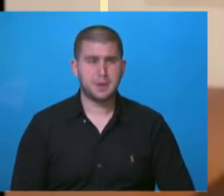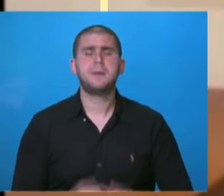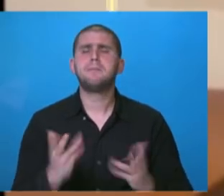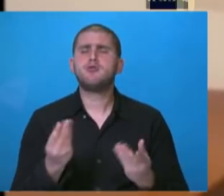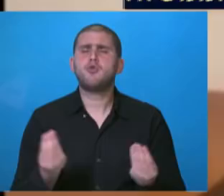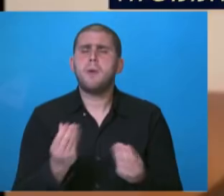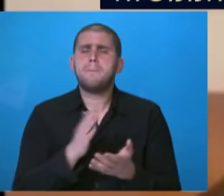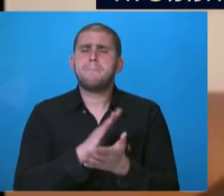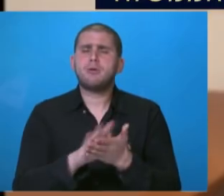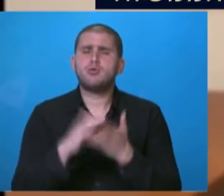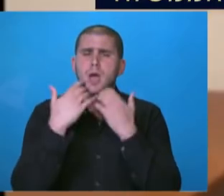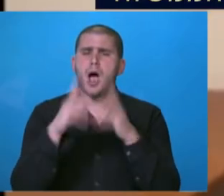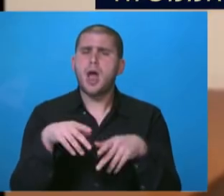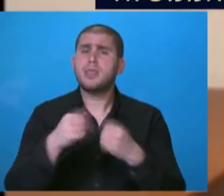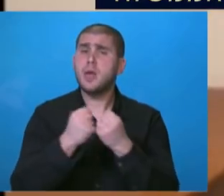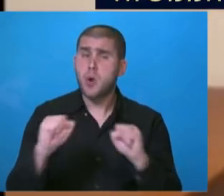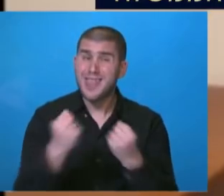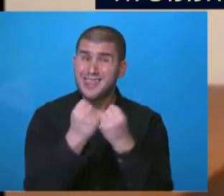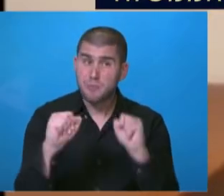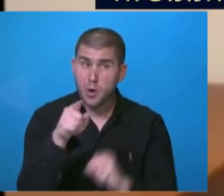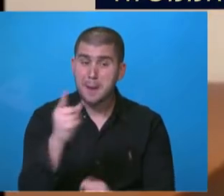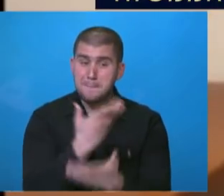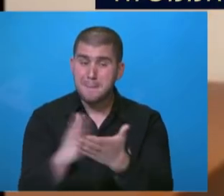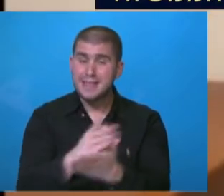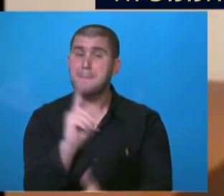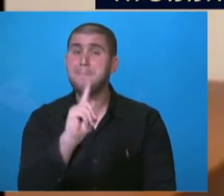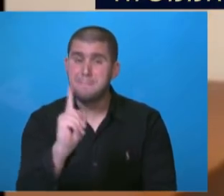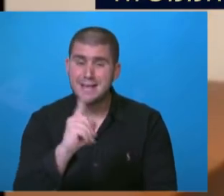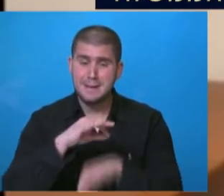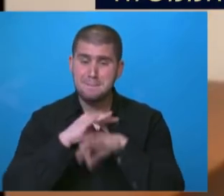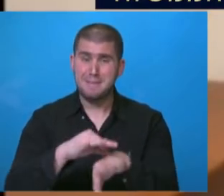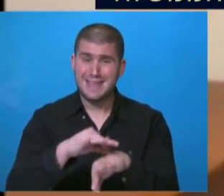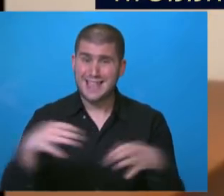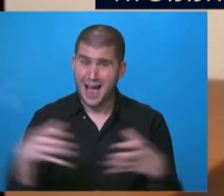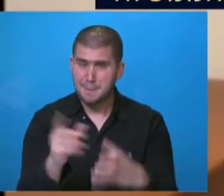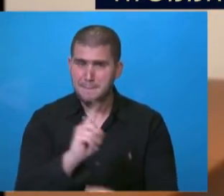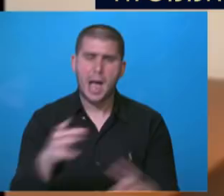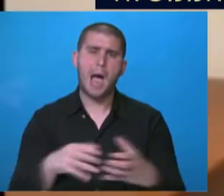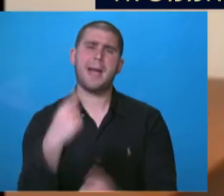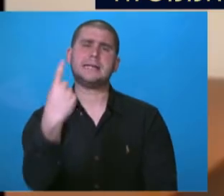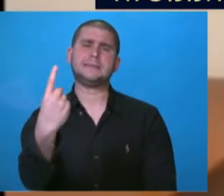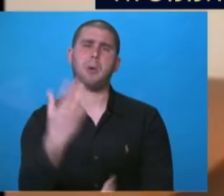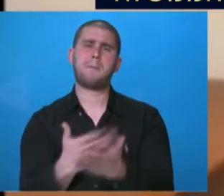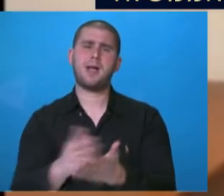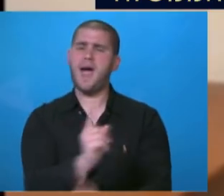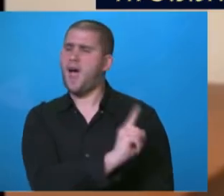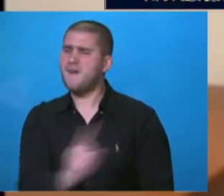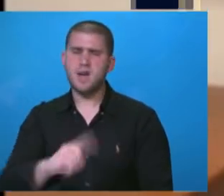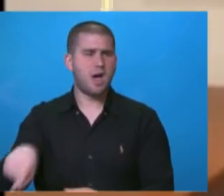על דמוקרטיה. בדמוקרטיה מי שמחליט מי ינהיג את העם זה העם, לא אף אחד